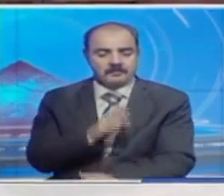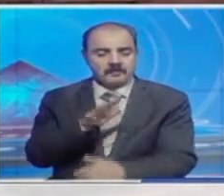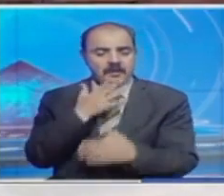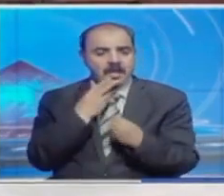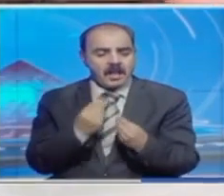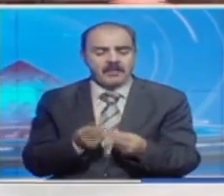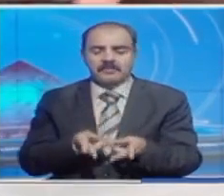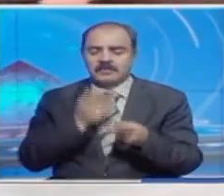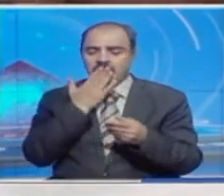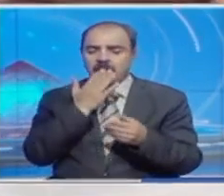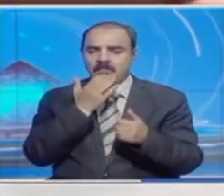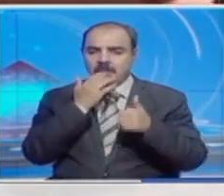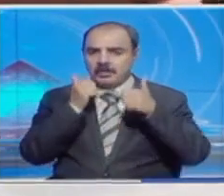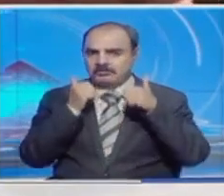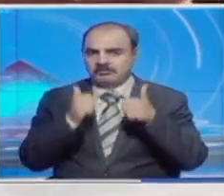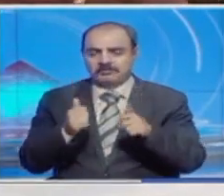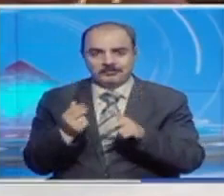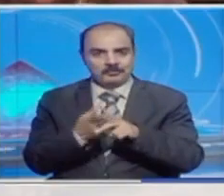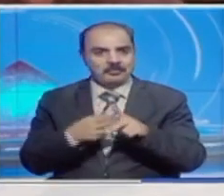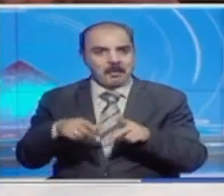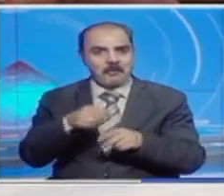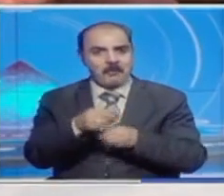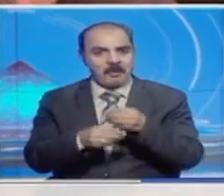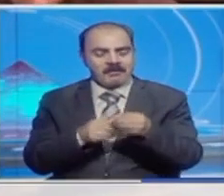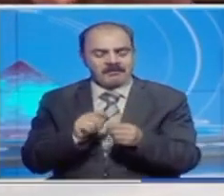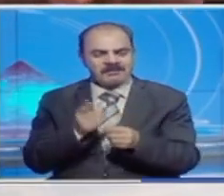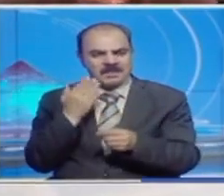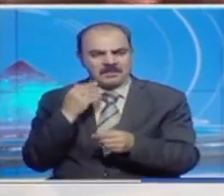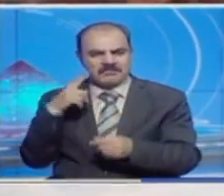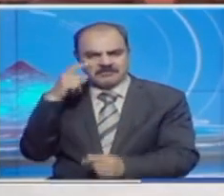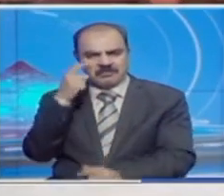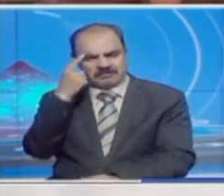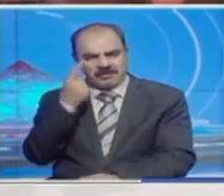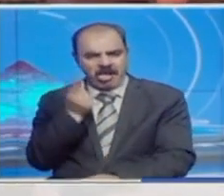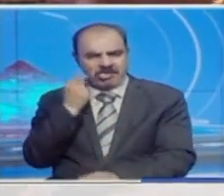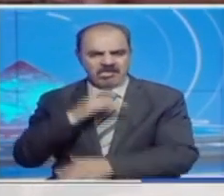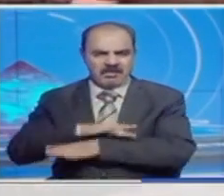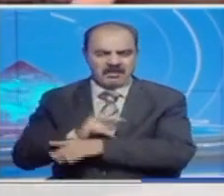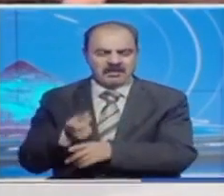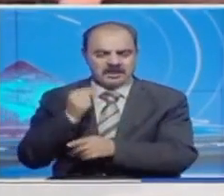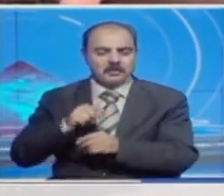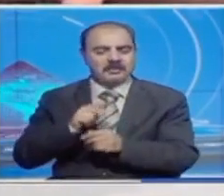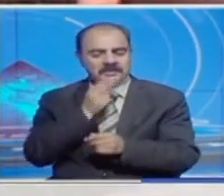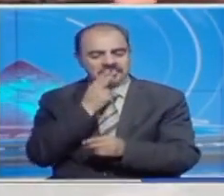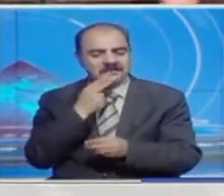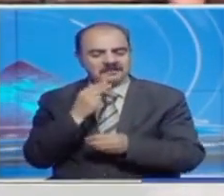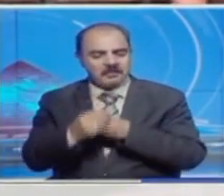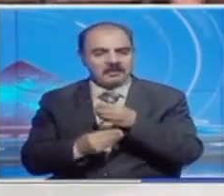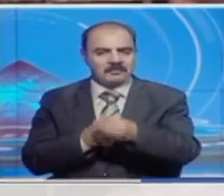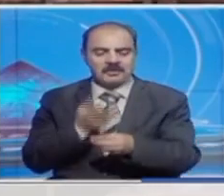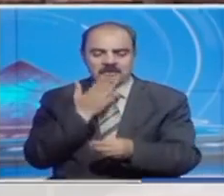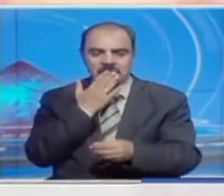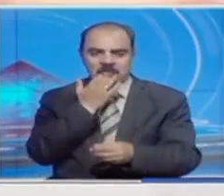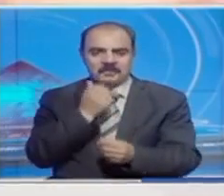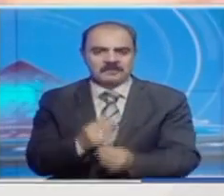حلوة الحمد لله، وناس يعني برضو بدأت تتطور شوية من العشوائيات للأماكن النظيفة برضو والدنيا حلوة الحمد